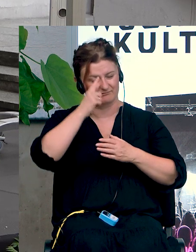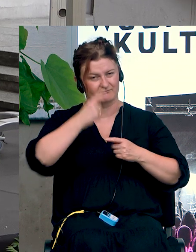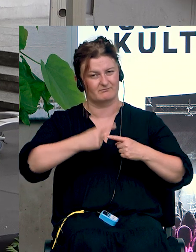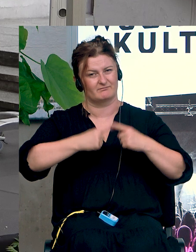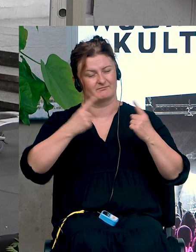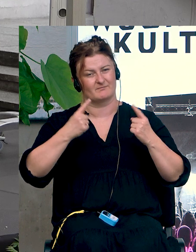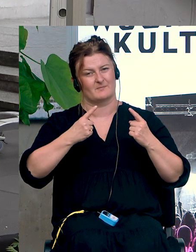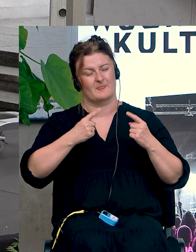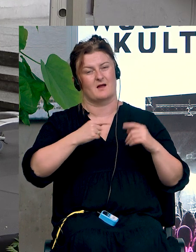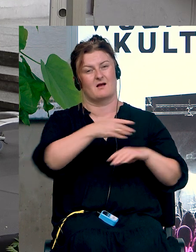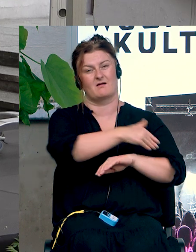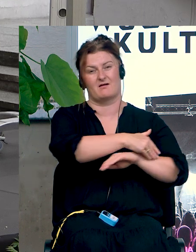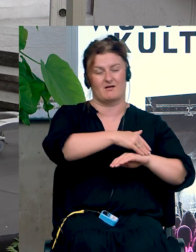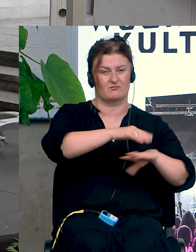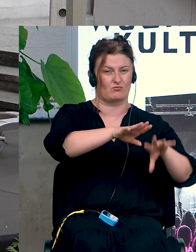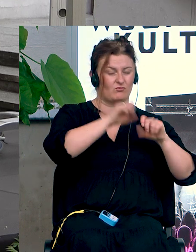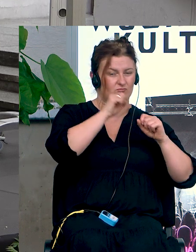велика,